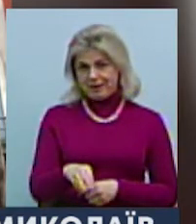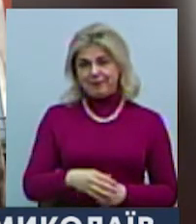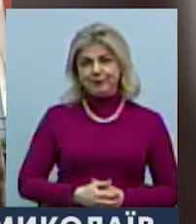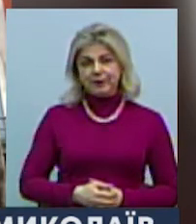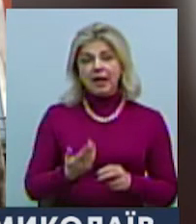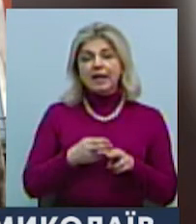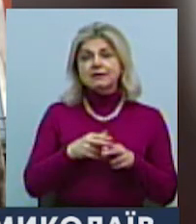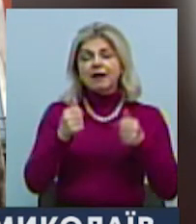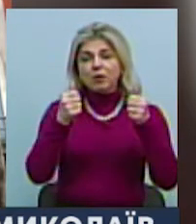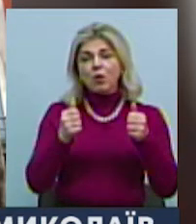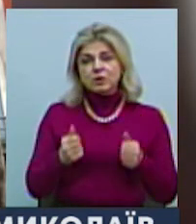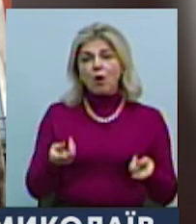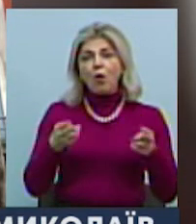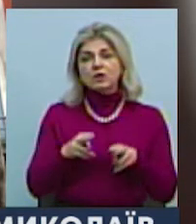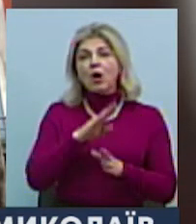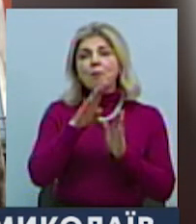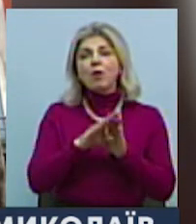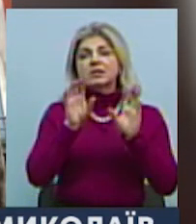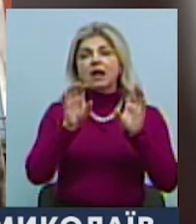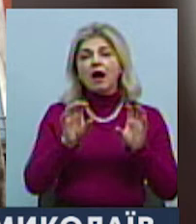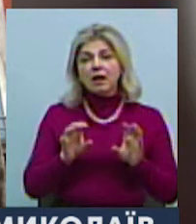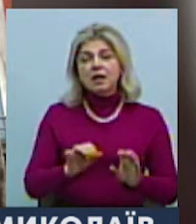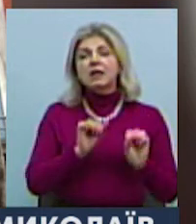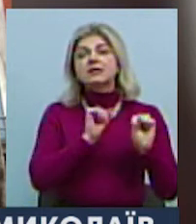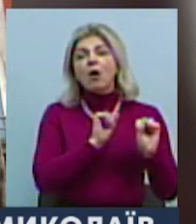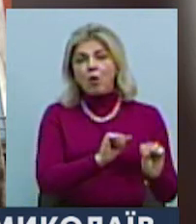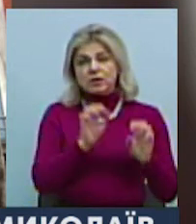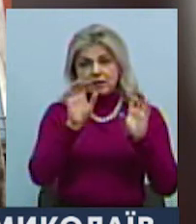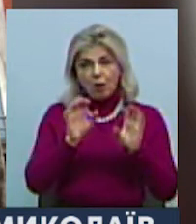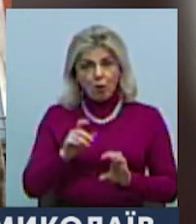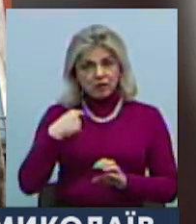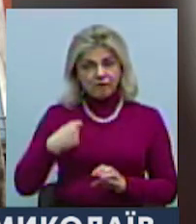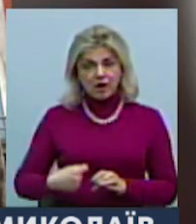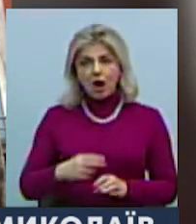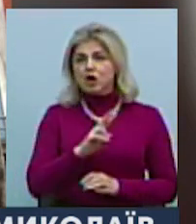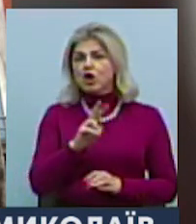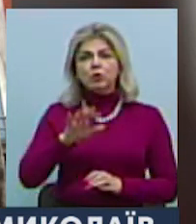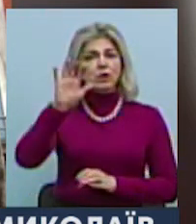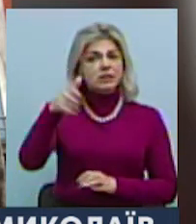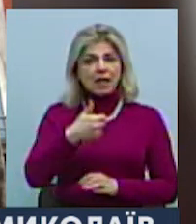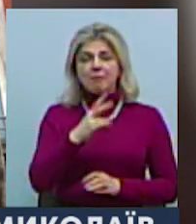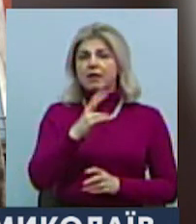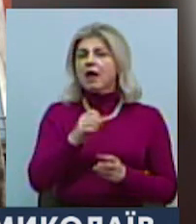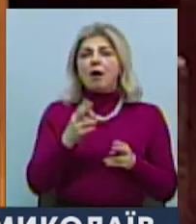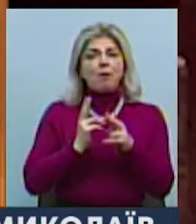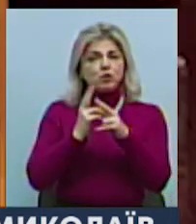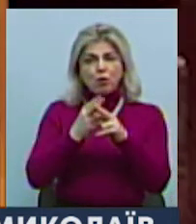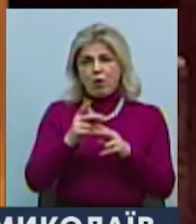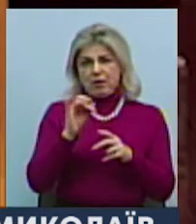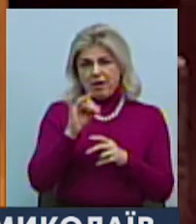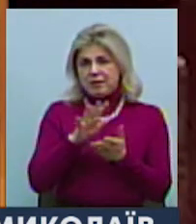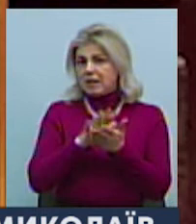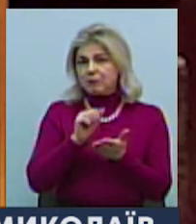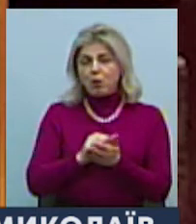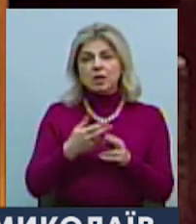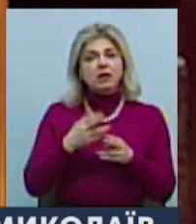Щоб ця дошка залишилася під захистом закону Франції. Тобто її ніхто не зніме, ніхто не пошкодить, не мають вже права, це термін. Дошка,